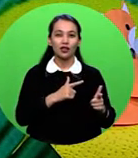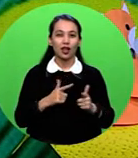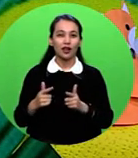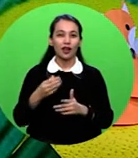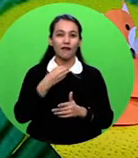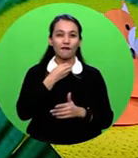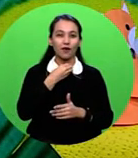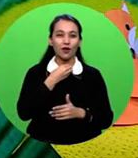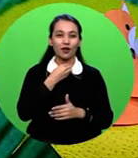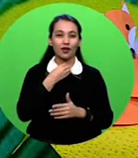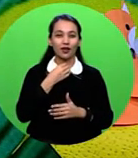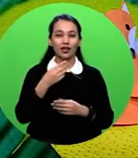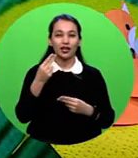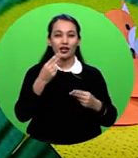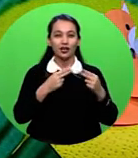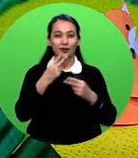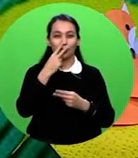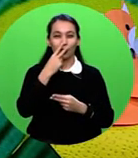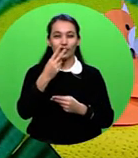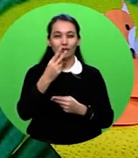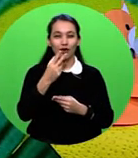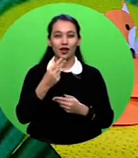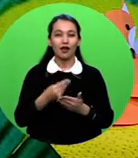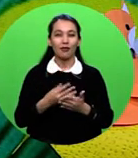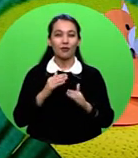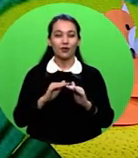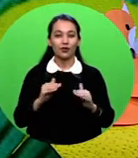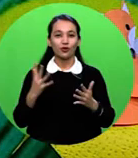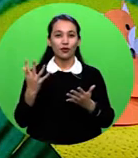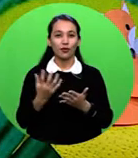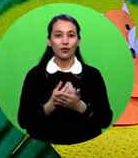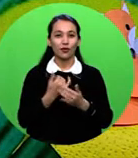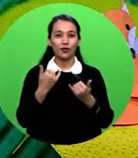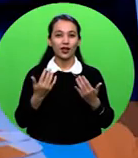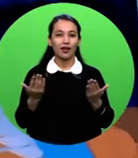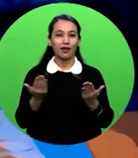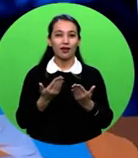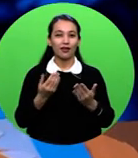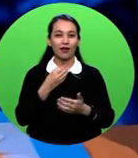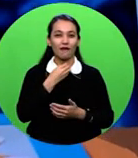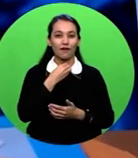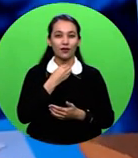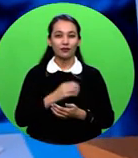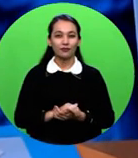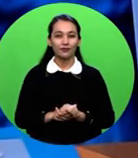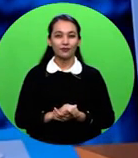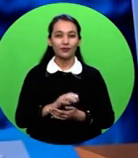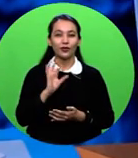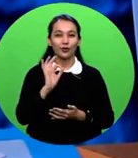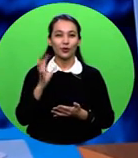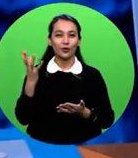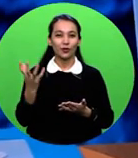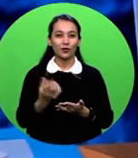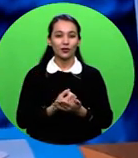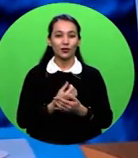tayyor hayvonlar rasmini ko'rsatib o'taman. Qani aziz bolajonlar, toping-chi, bu qaysi hayvon?